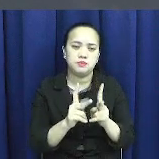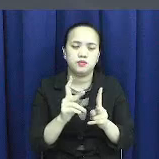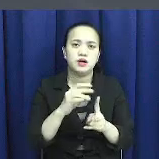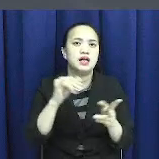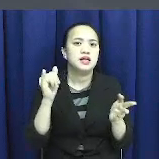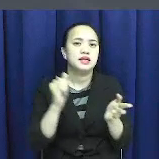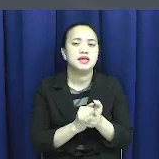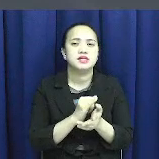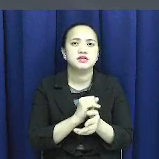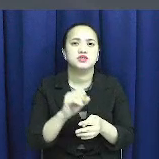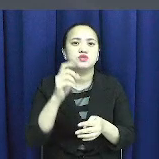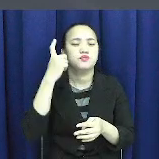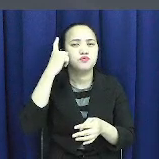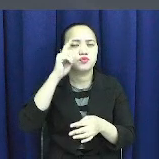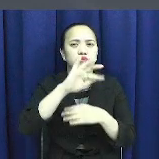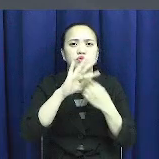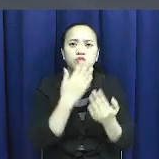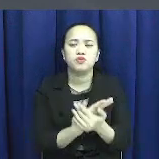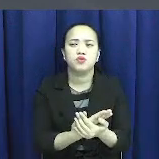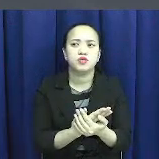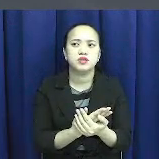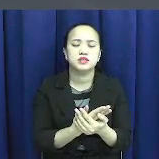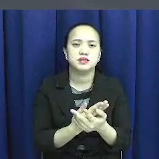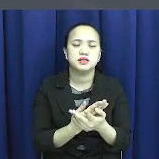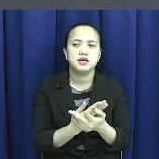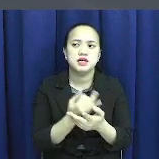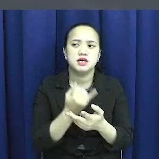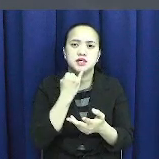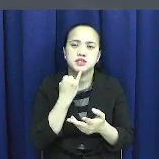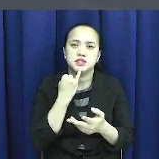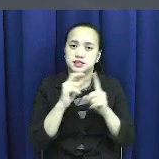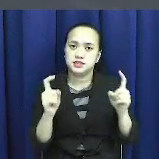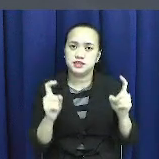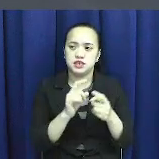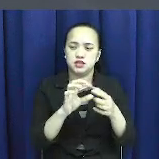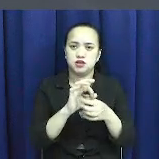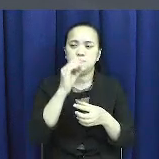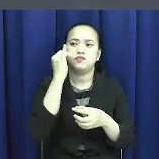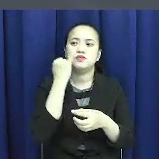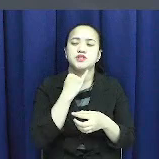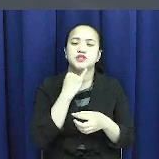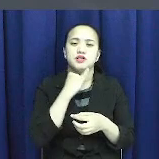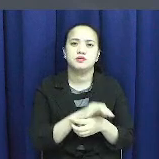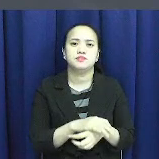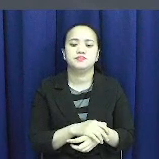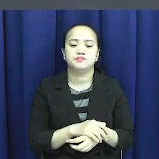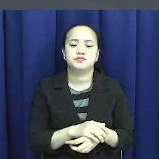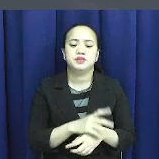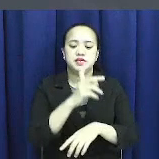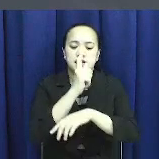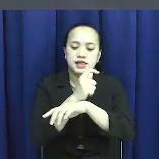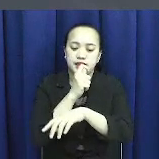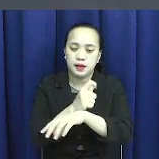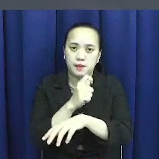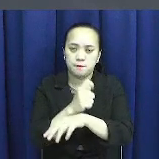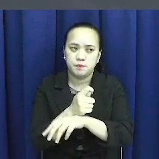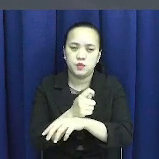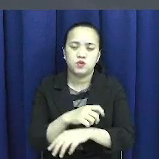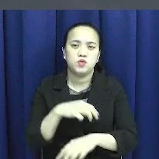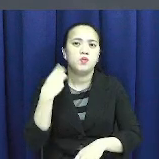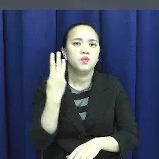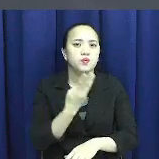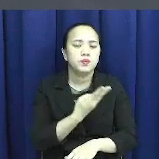Israel. Kaya nga po, hanggat nandyan po yung templo, meron